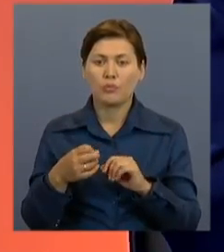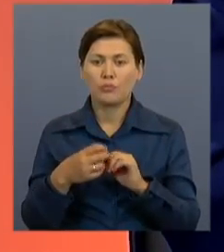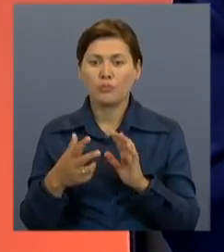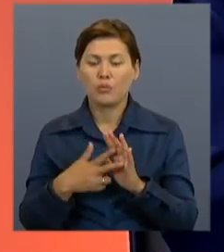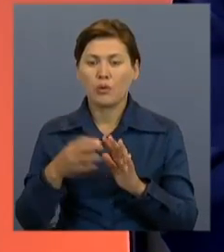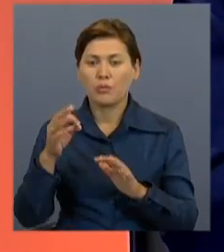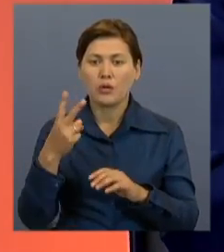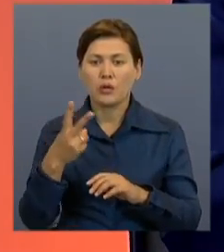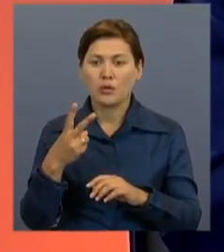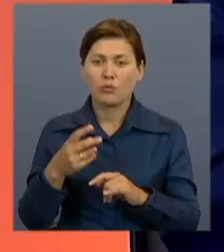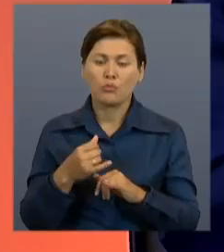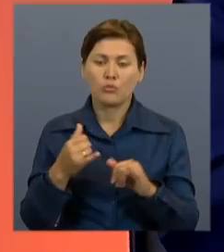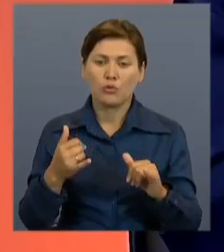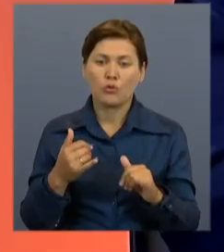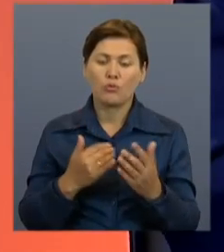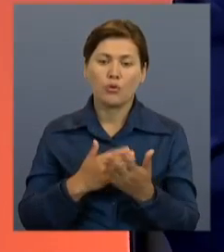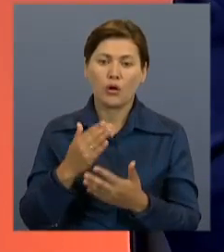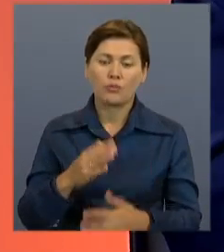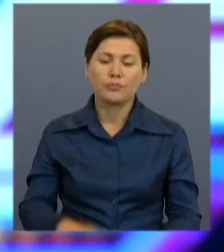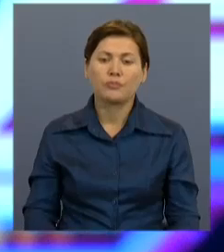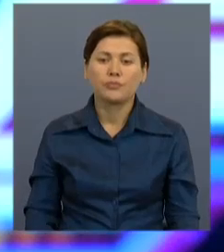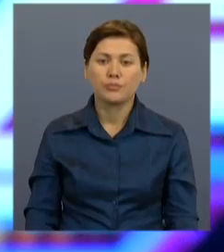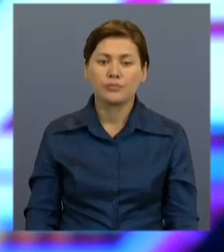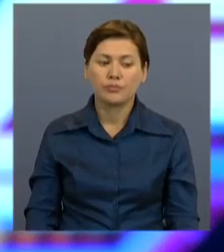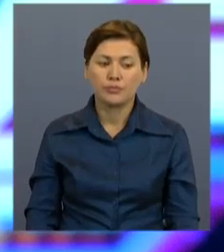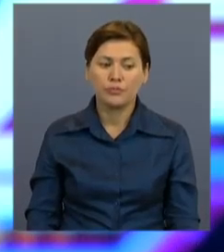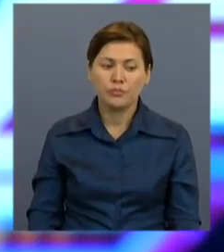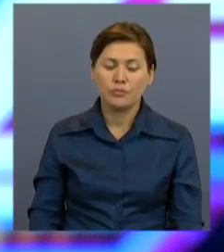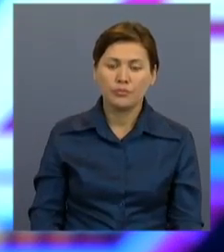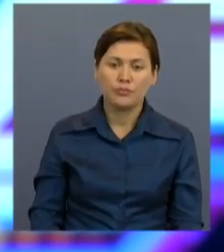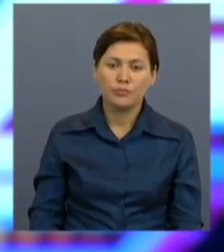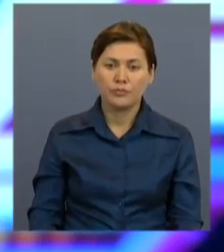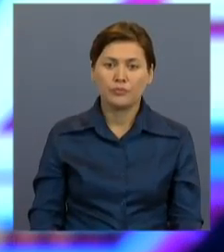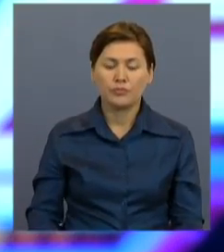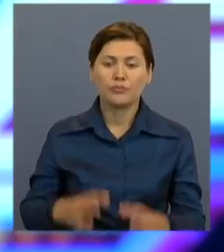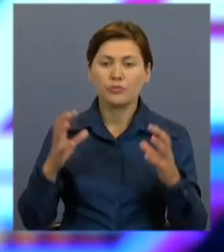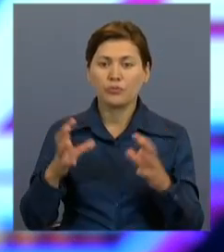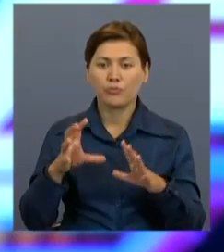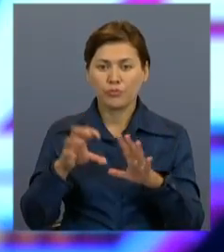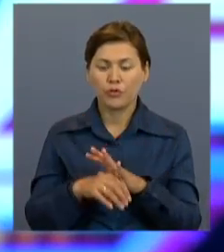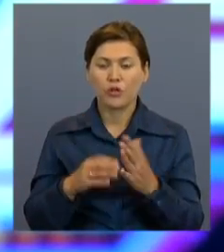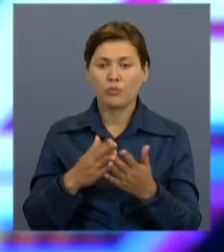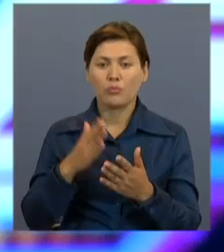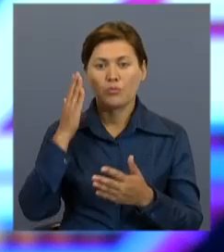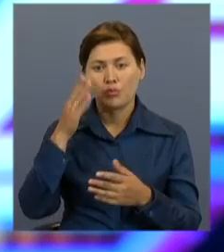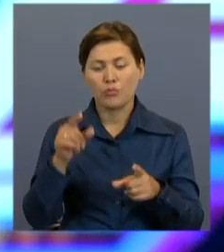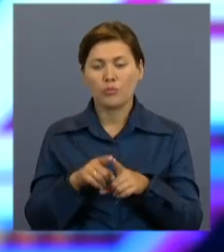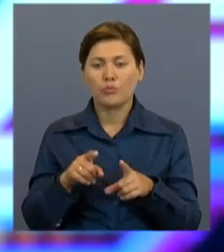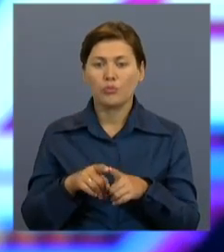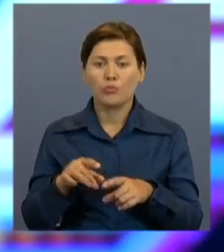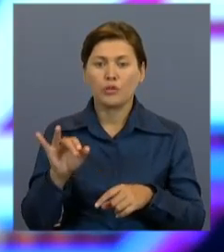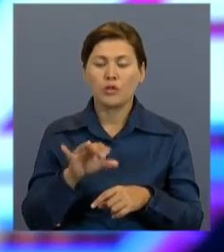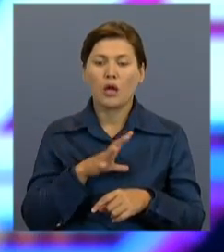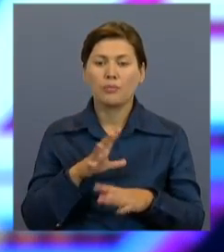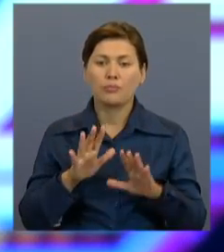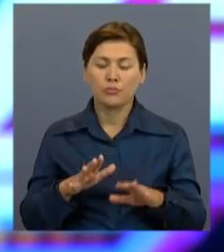6.8%-ды есеге жоғары. Міне, біз сақтандыруды енгізе отырып болашақта, біз